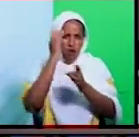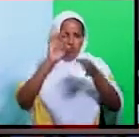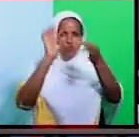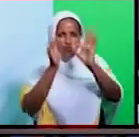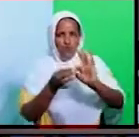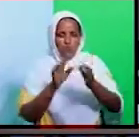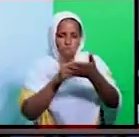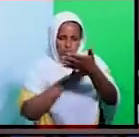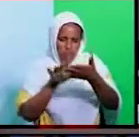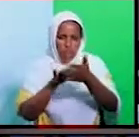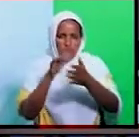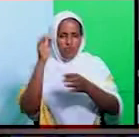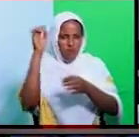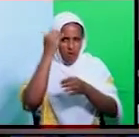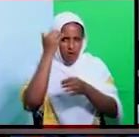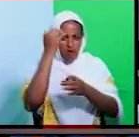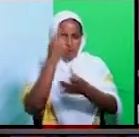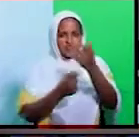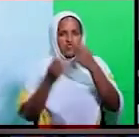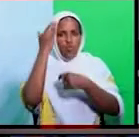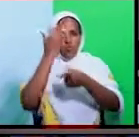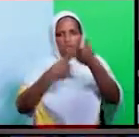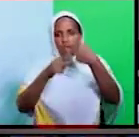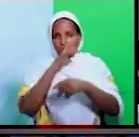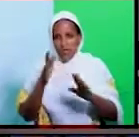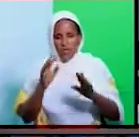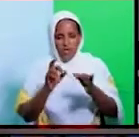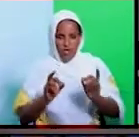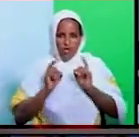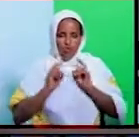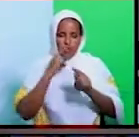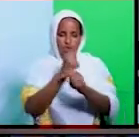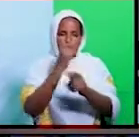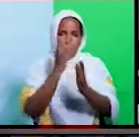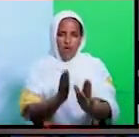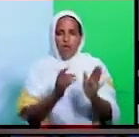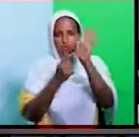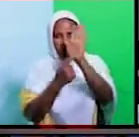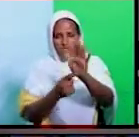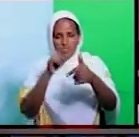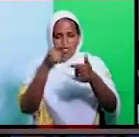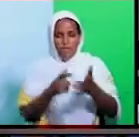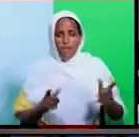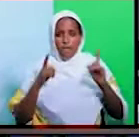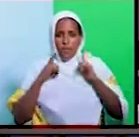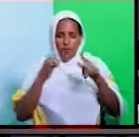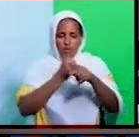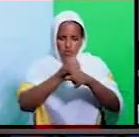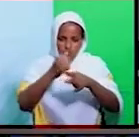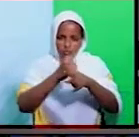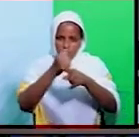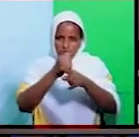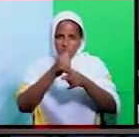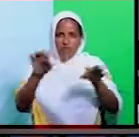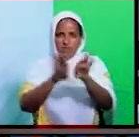ብቻ ልንረዳ አንችልም። ይህን የምንረዳውን በቤተ ክርስቲያን ነው። ልክ ያ ጸሎተ ሐሙስ ቤተ ክርስቲያን ላይ ጸሎተ ቅዳሴ እንዳለ በተግባር በሕይወት